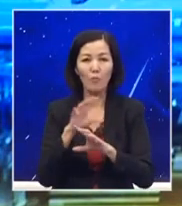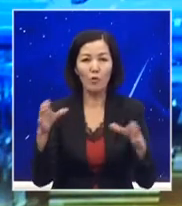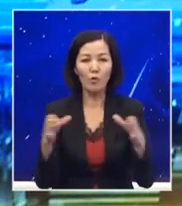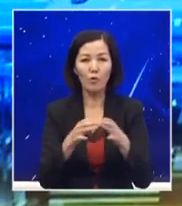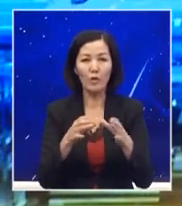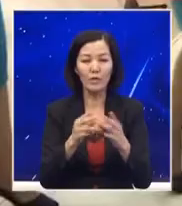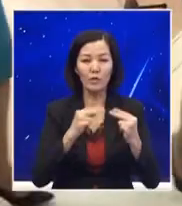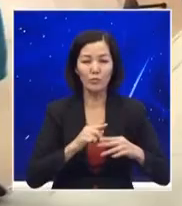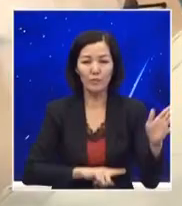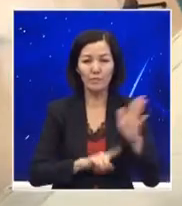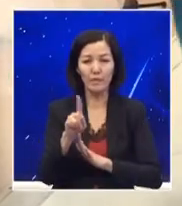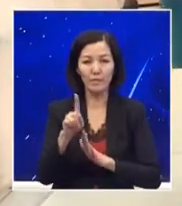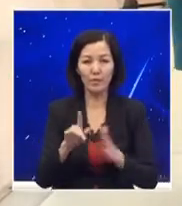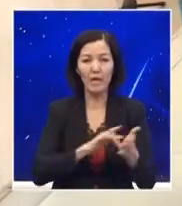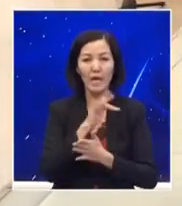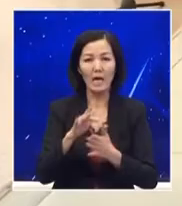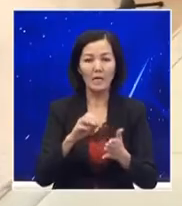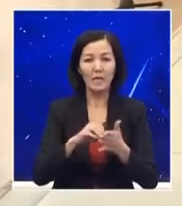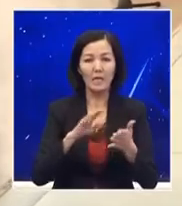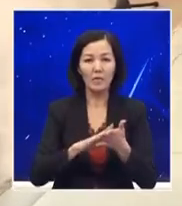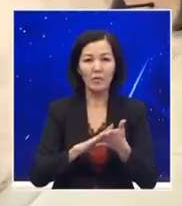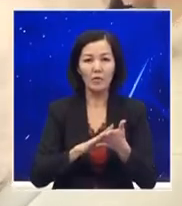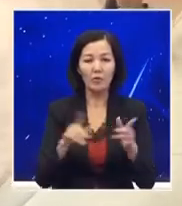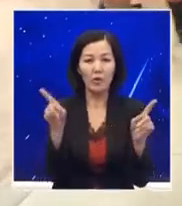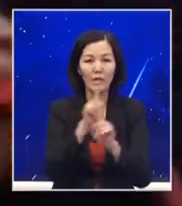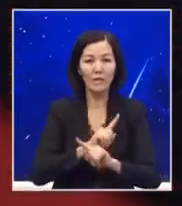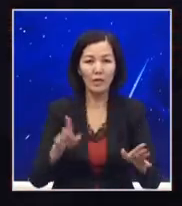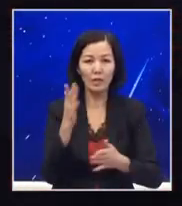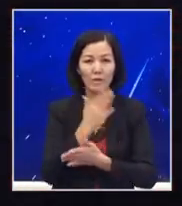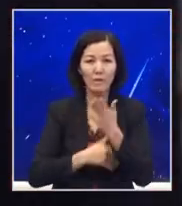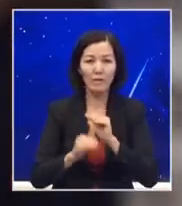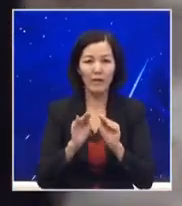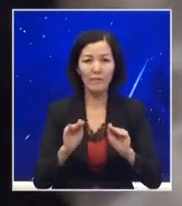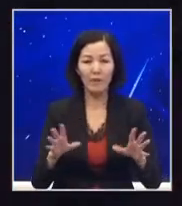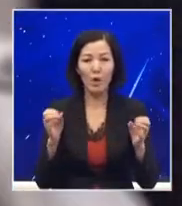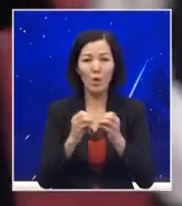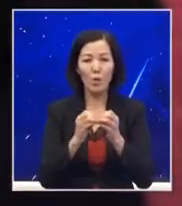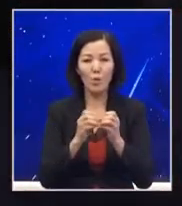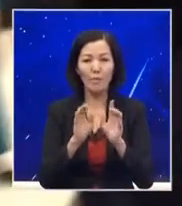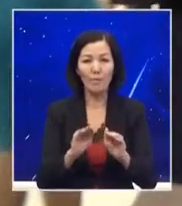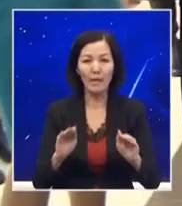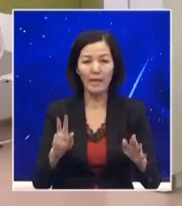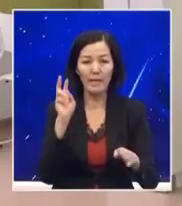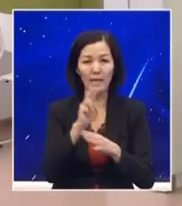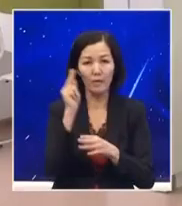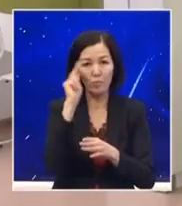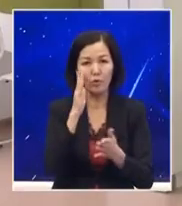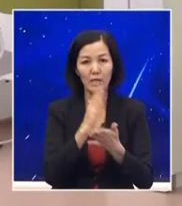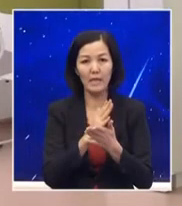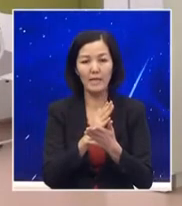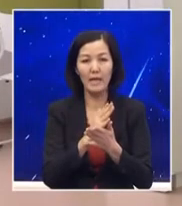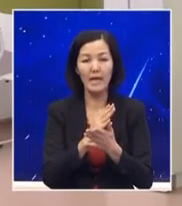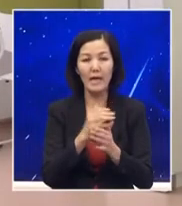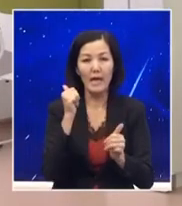аясында жұмысын бастап отыр. Қалада тіркеуде тұрған ерекше күтімді қажет ететін 10-нан аса бала енді осында келіп оқытылады.